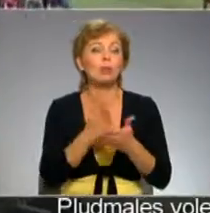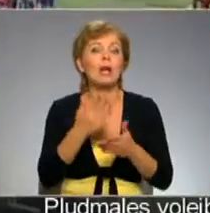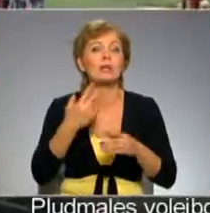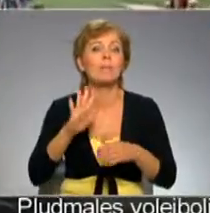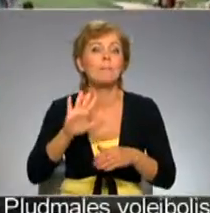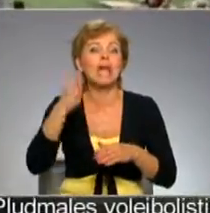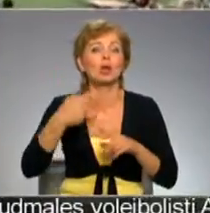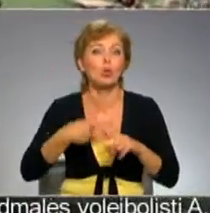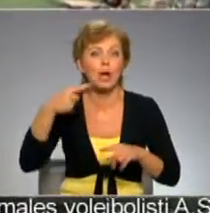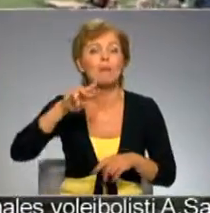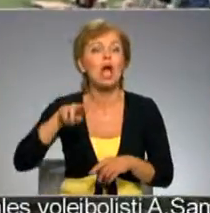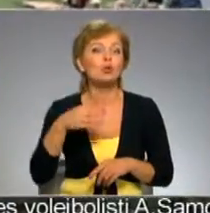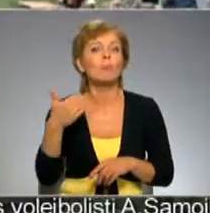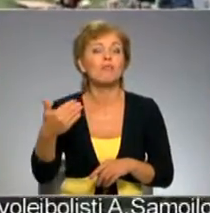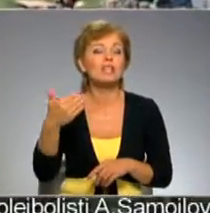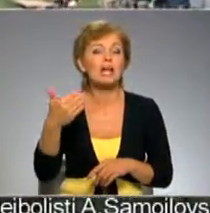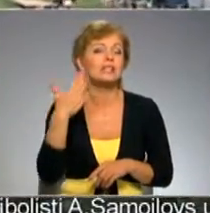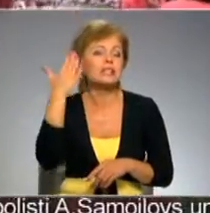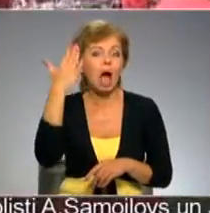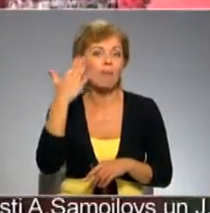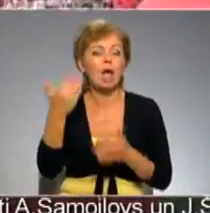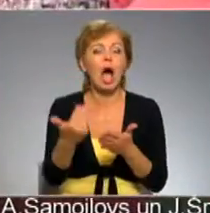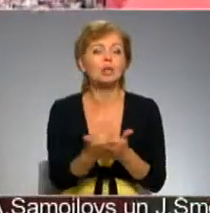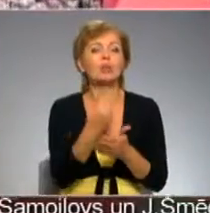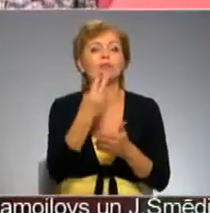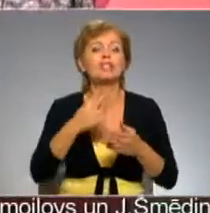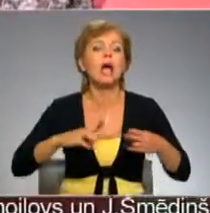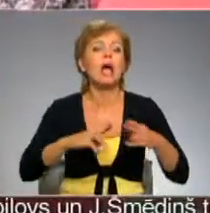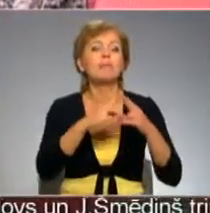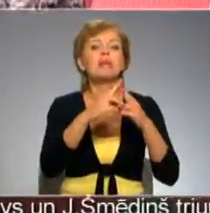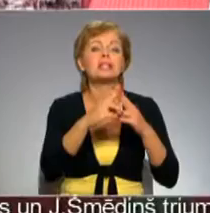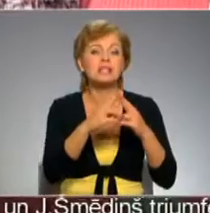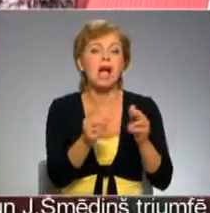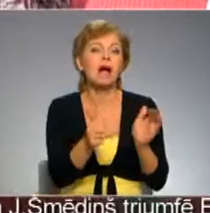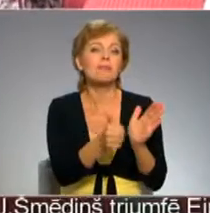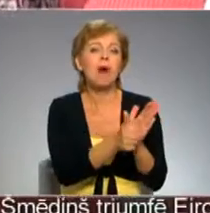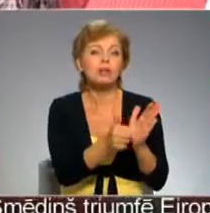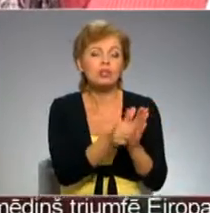bet dobelnieku lielākais sapnis ir atjaunot vismaz vienu pils spārnu un izveidot